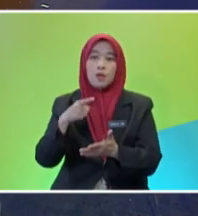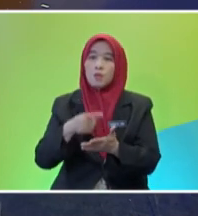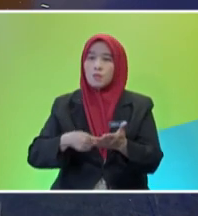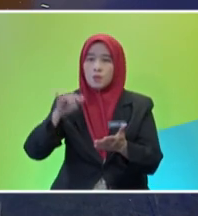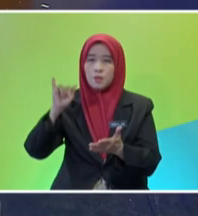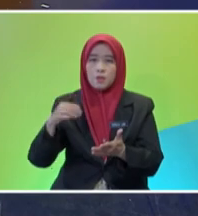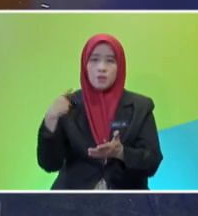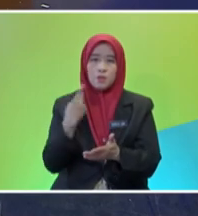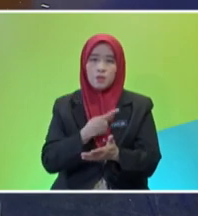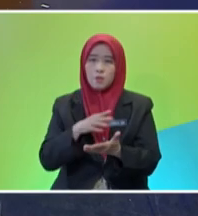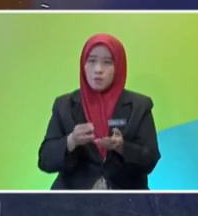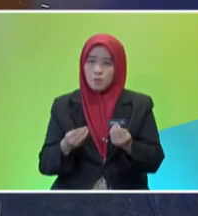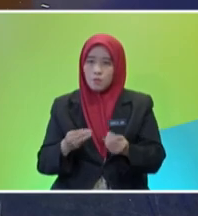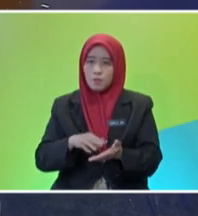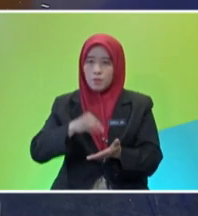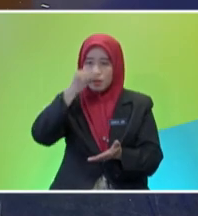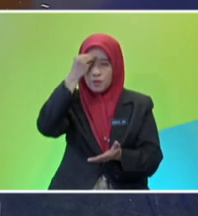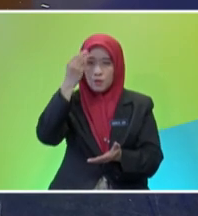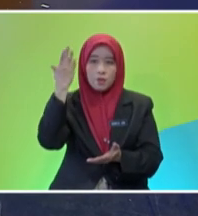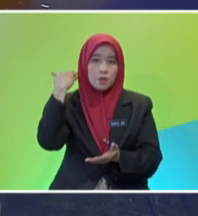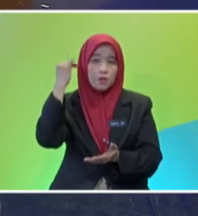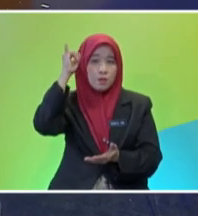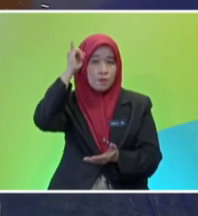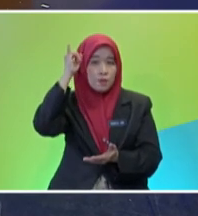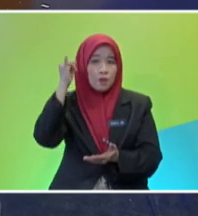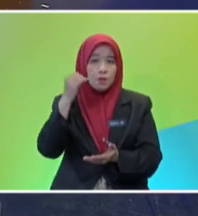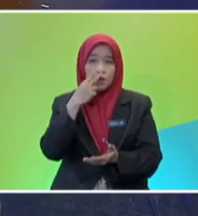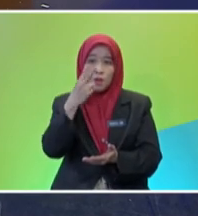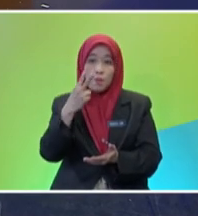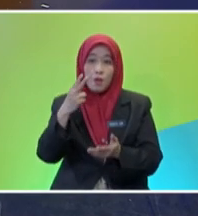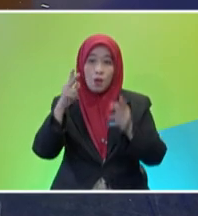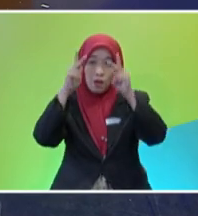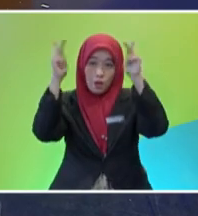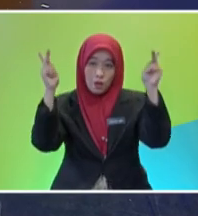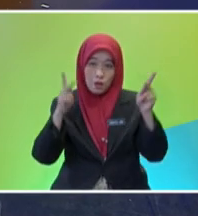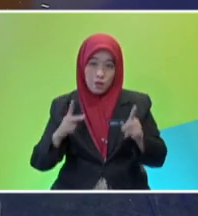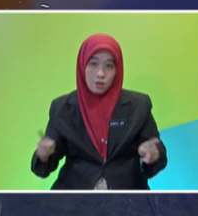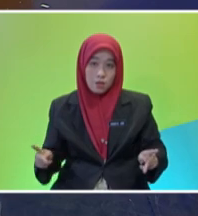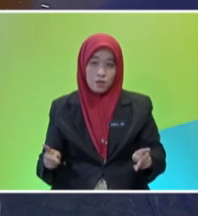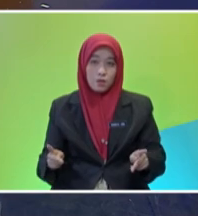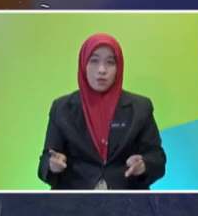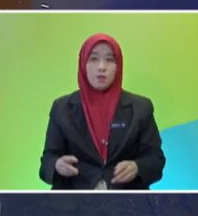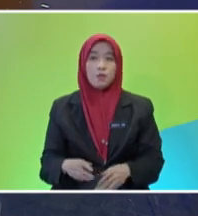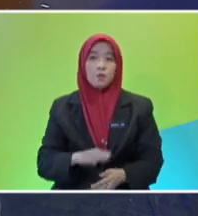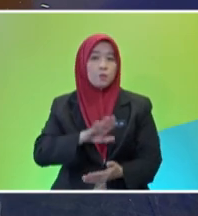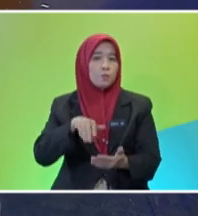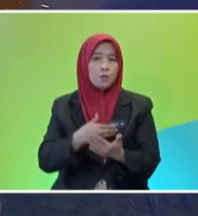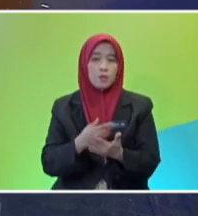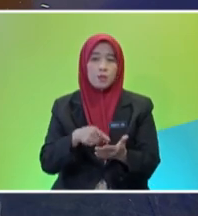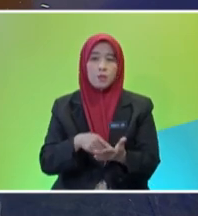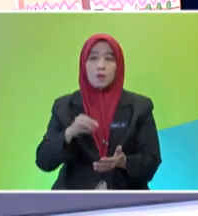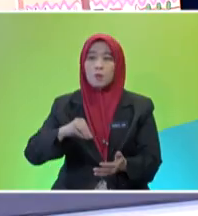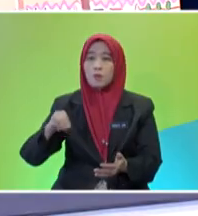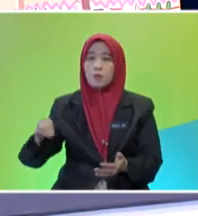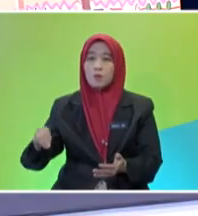belajar sebenarnya? Tadi kenapa Irfan ada nak dapatkan anak patung, cari ibu dan sebagainya? Okey. Murid-murid di luar